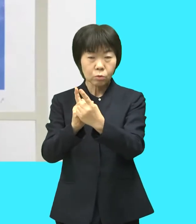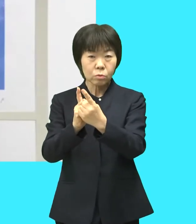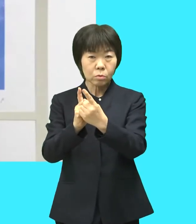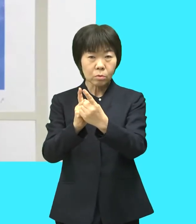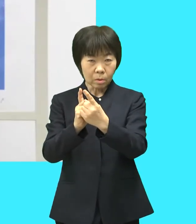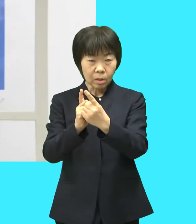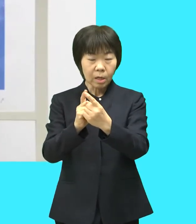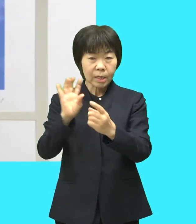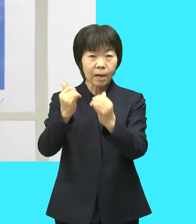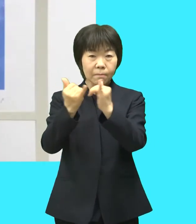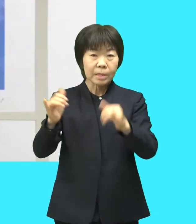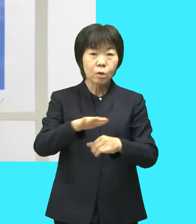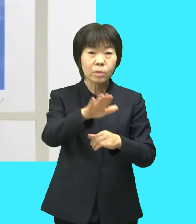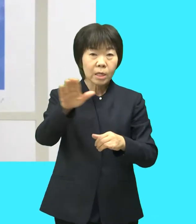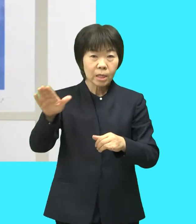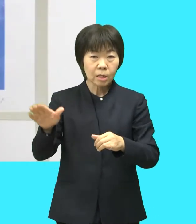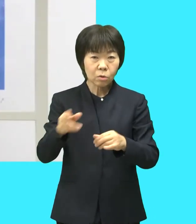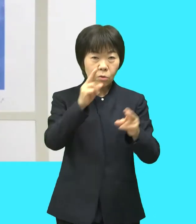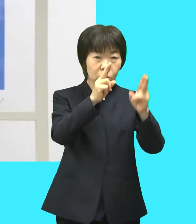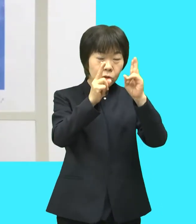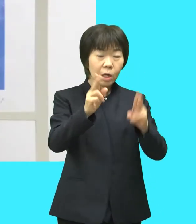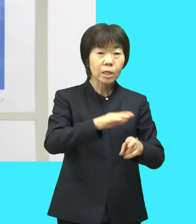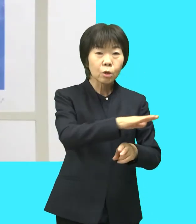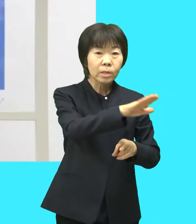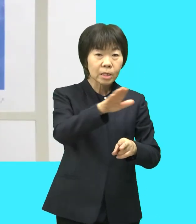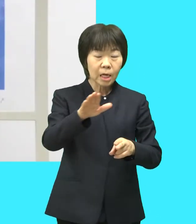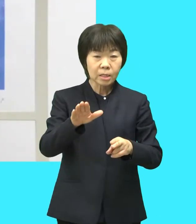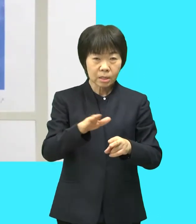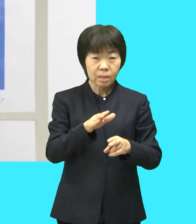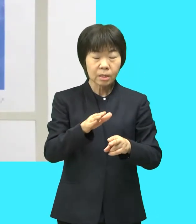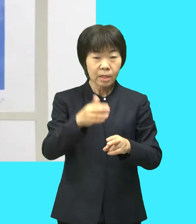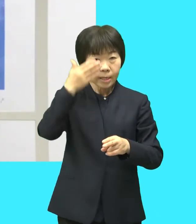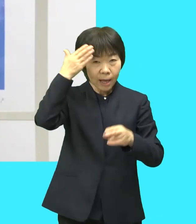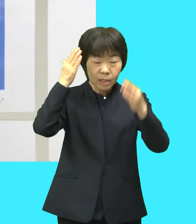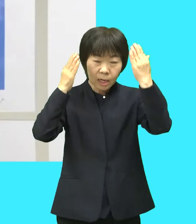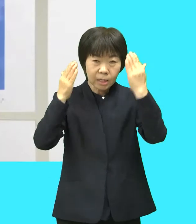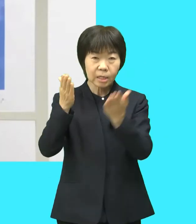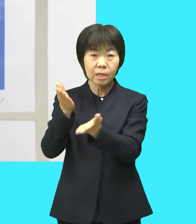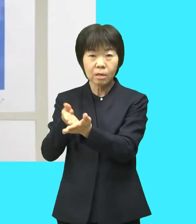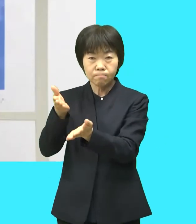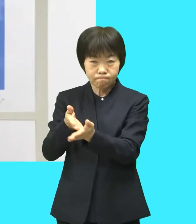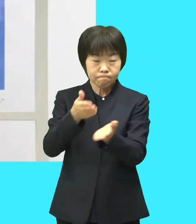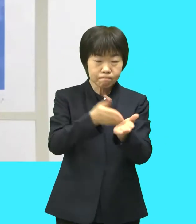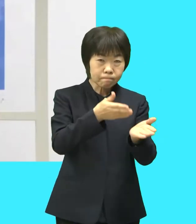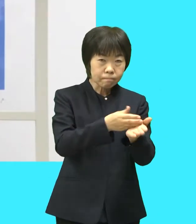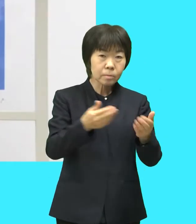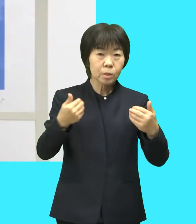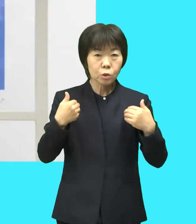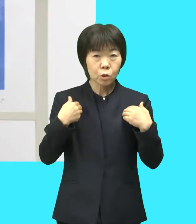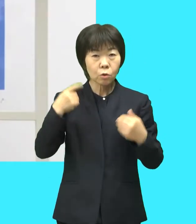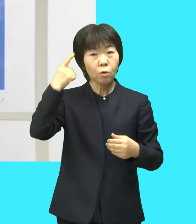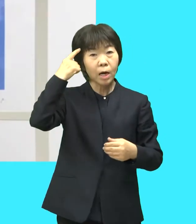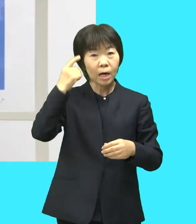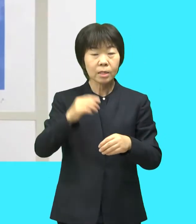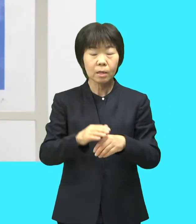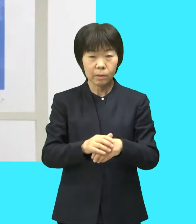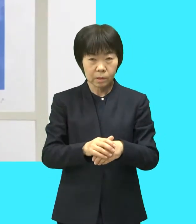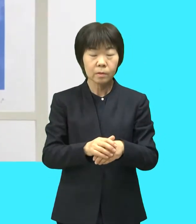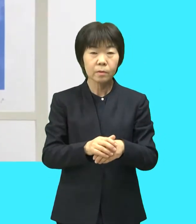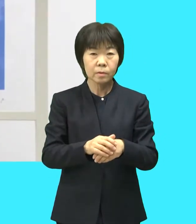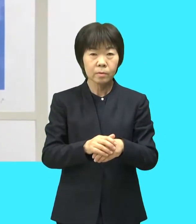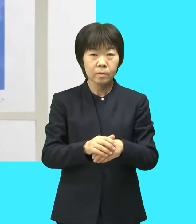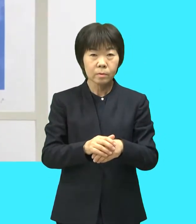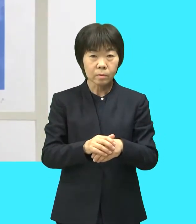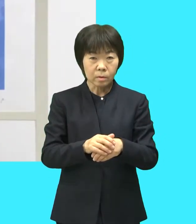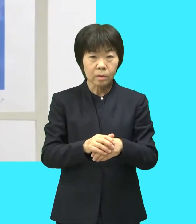て県民の皆さんと事業者の皆さんに丁寧に訴えていかなければいけないと考えています。